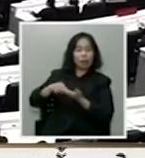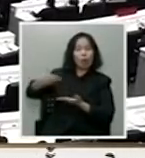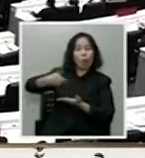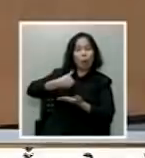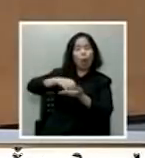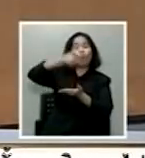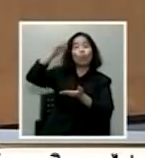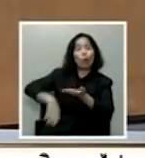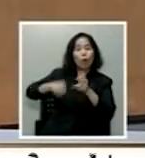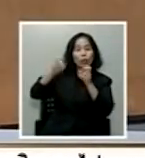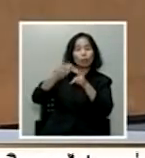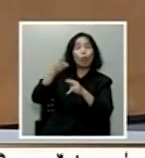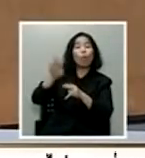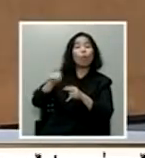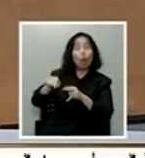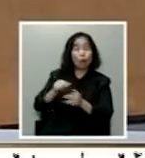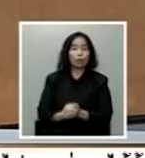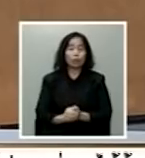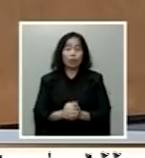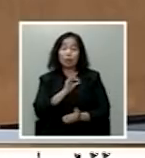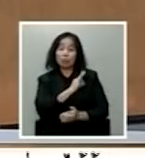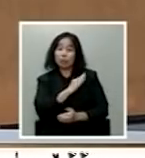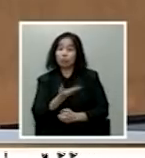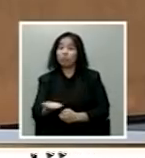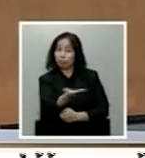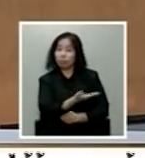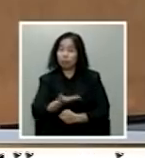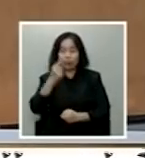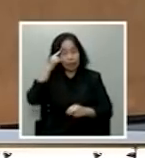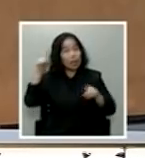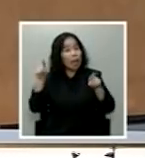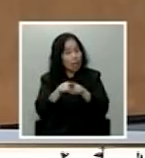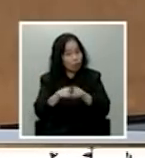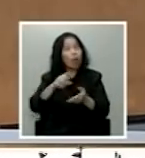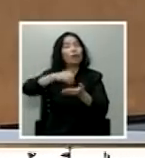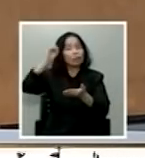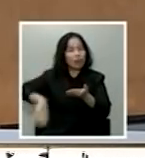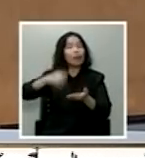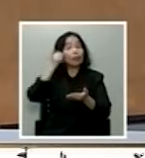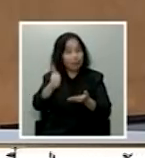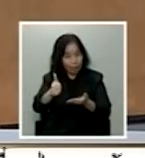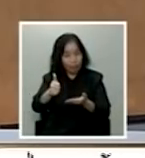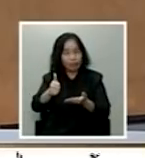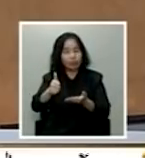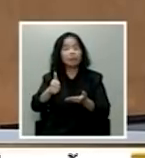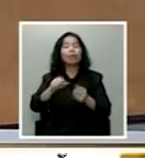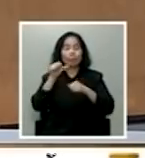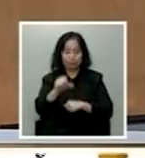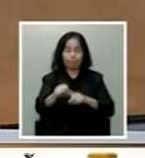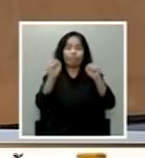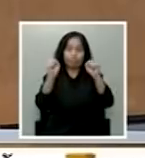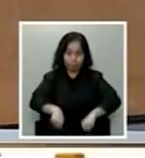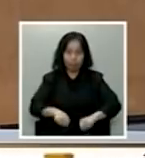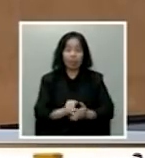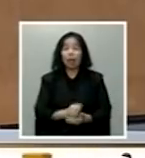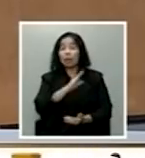ม่นั่นหมายถึงว่าสมาชิกที่ไม่ได้ลงคะแนนครั้งเดิมสามารถที่จะมาลงได้นะครับลงใหม่ได้นะ